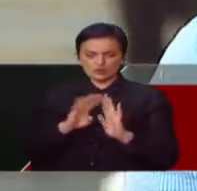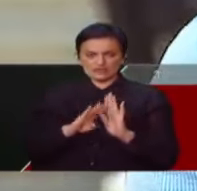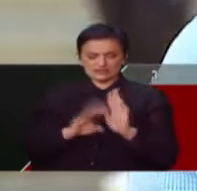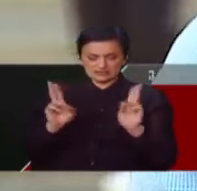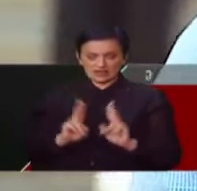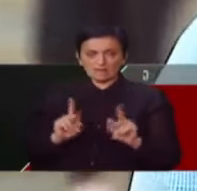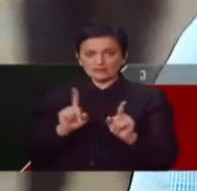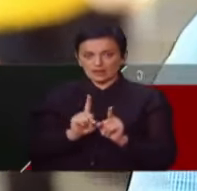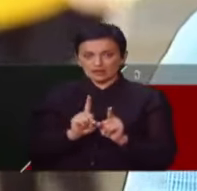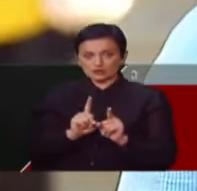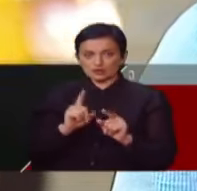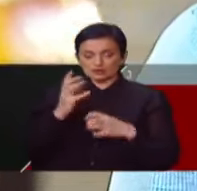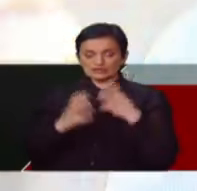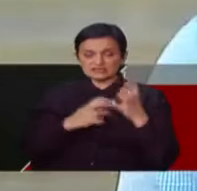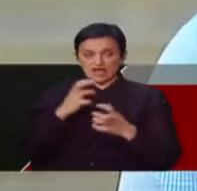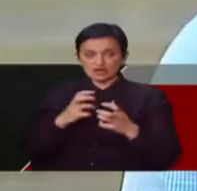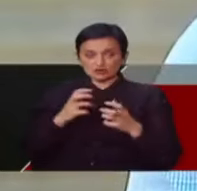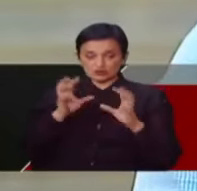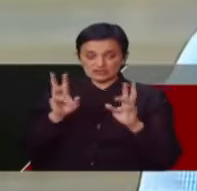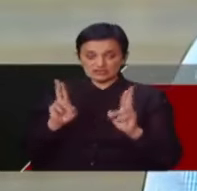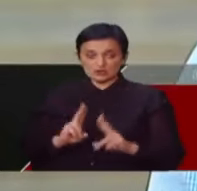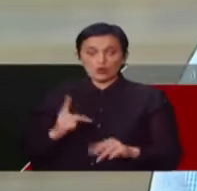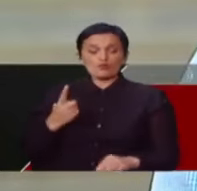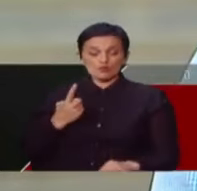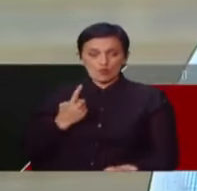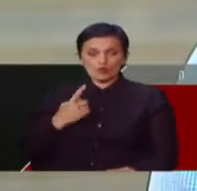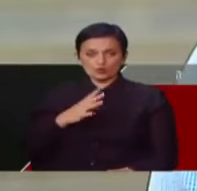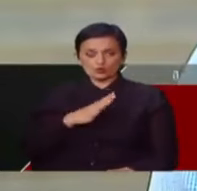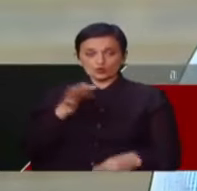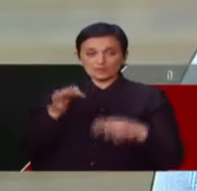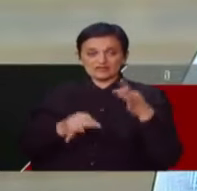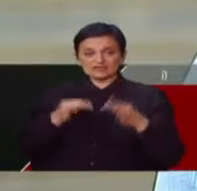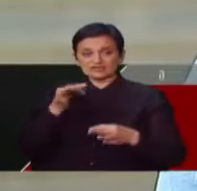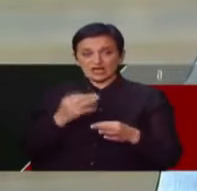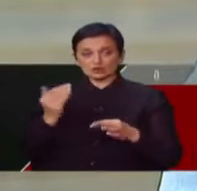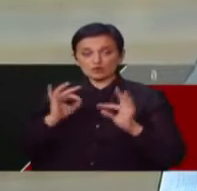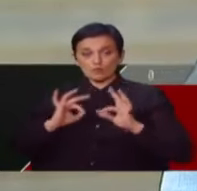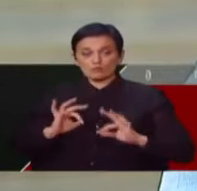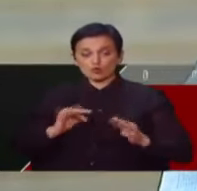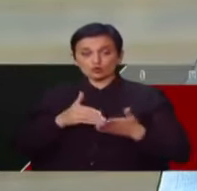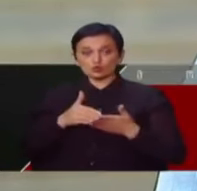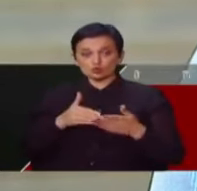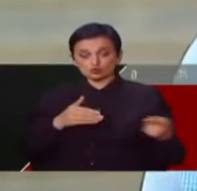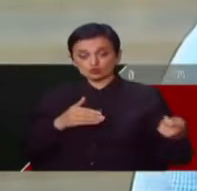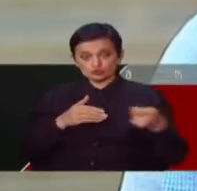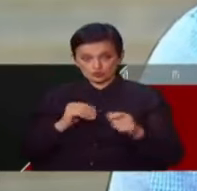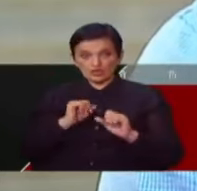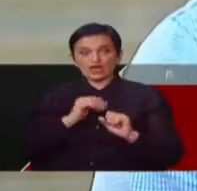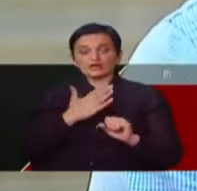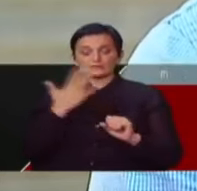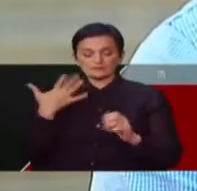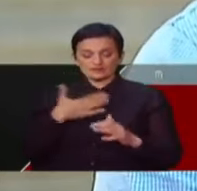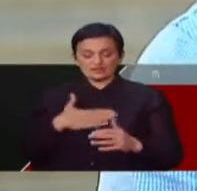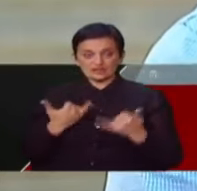და ასევე საერთაშორისო სტანდარტი როგორც მოსალოდნელი იყო სასამართლომ პროკურატურის შემოადგენლობა დააკმაყოფილა დაცვის ხარის